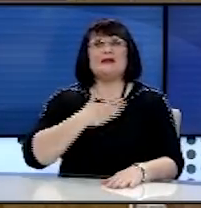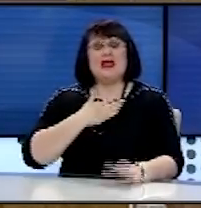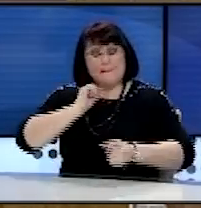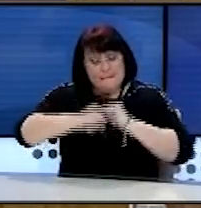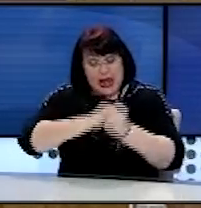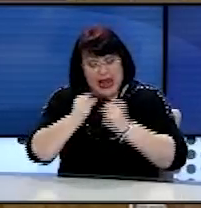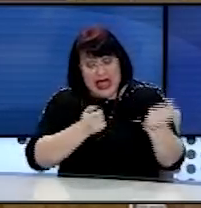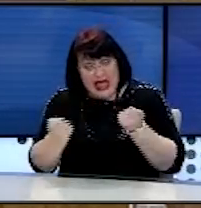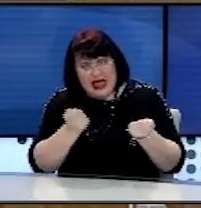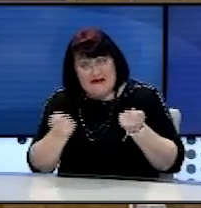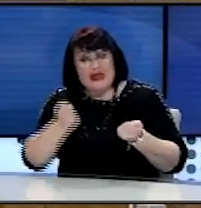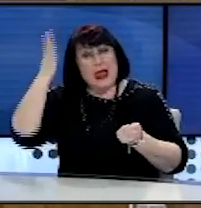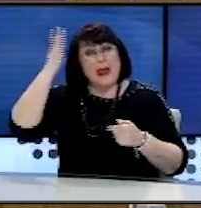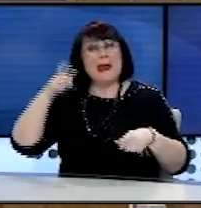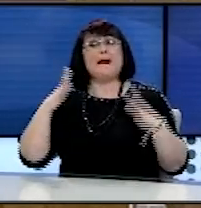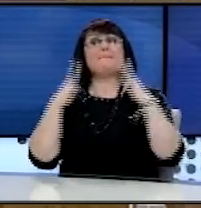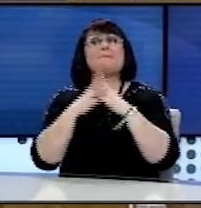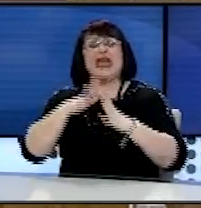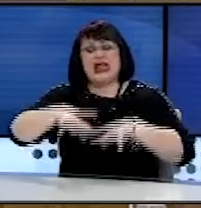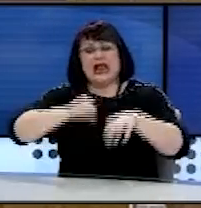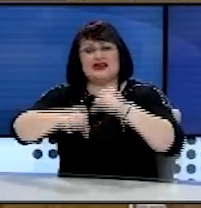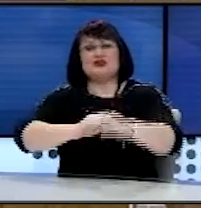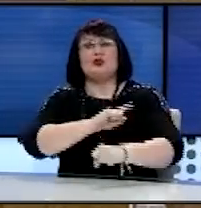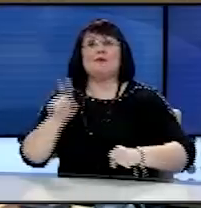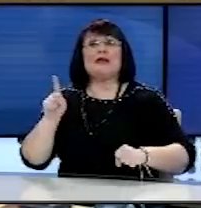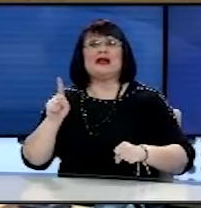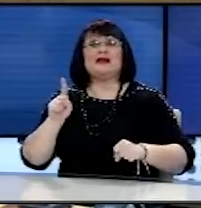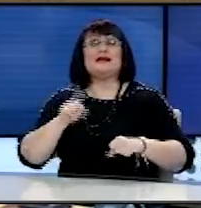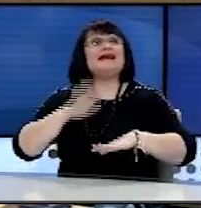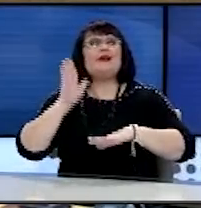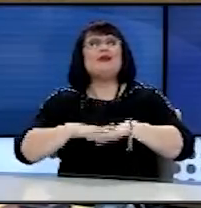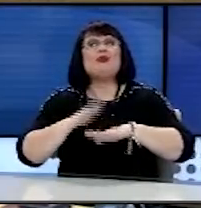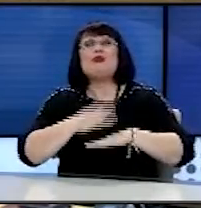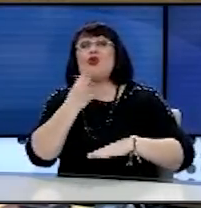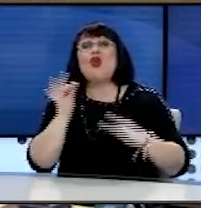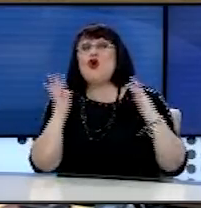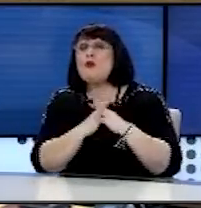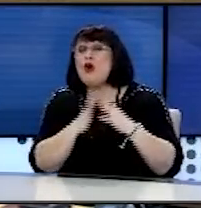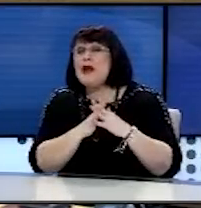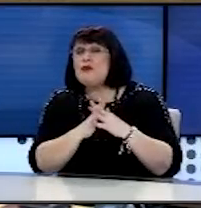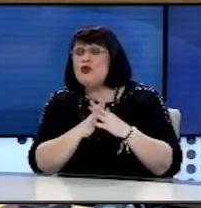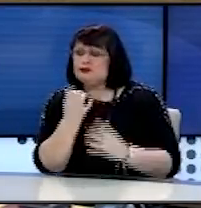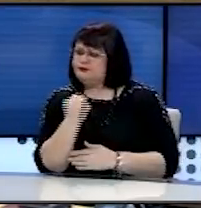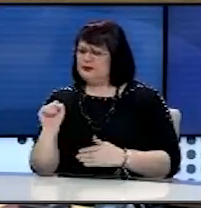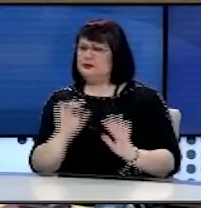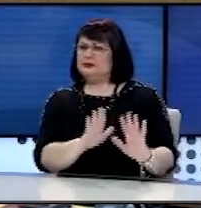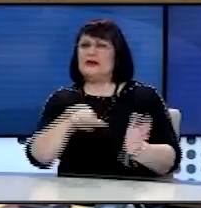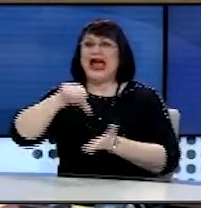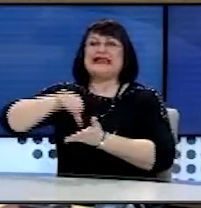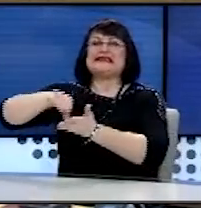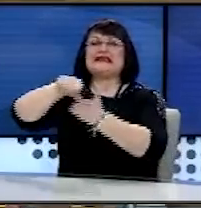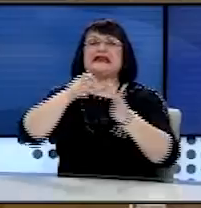αγώνα ενάντια στον ιμπεριαλιστικό πόλεμο και τις αιτίες που τον γεννούν, στις αστικές τάξεις